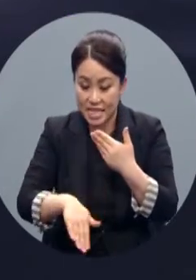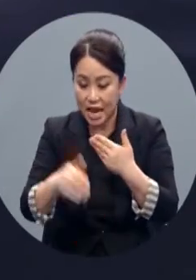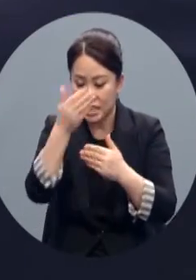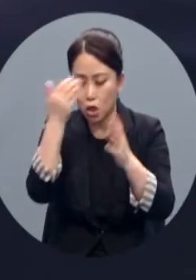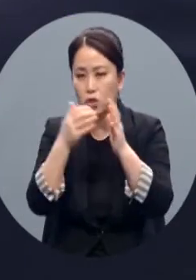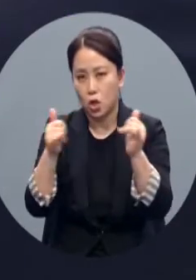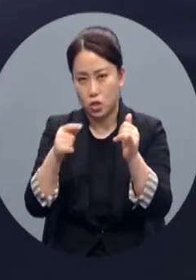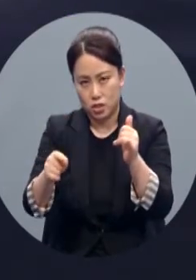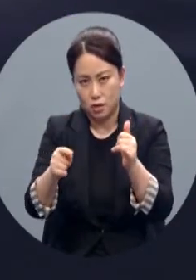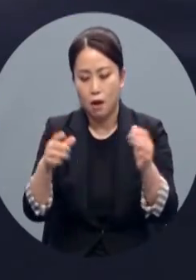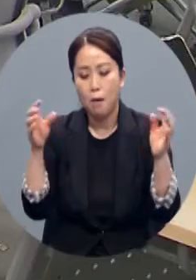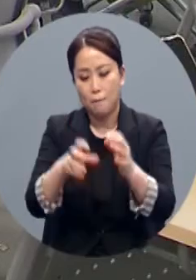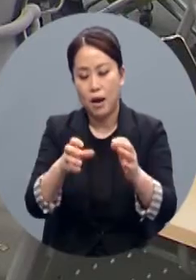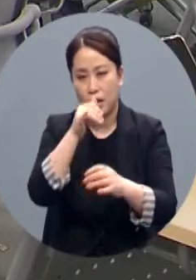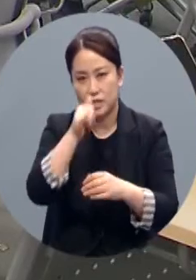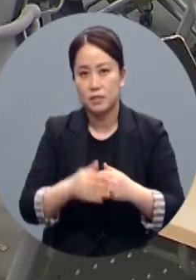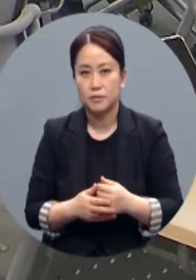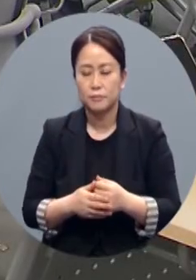거두고 있습니다.